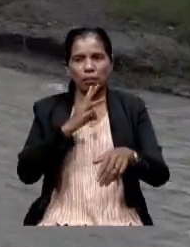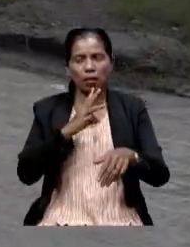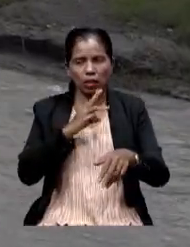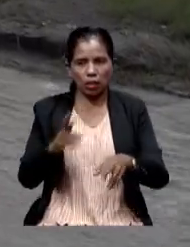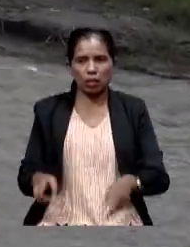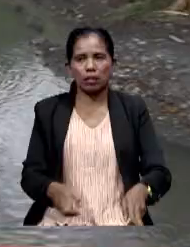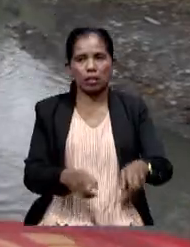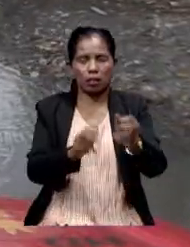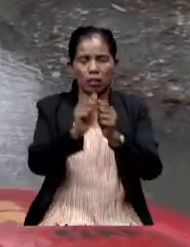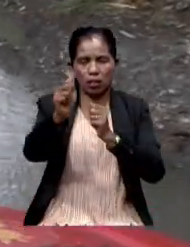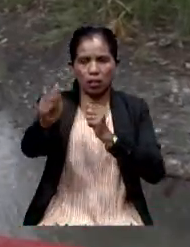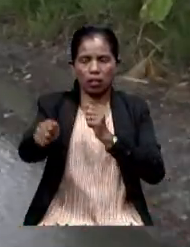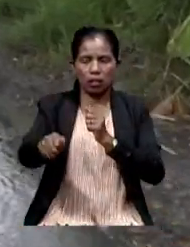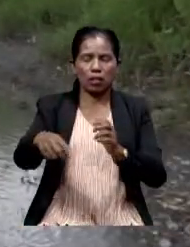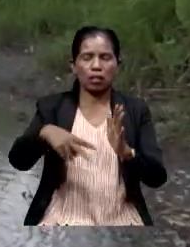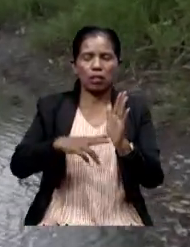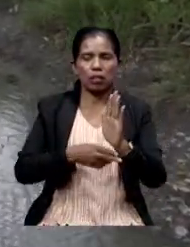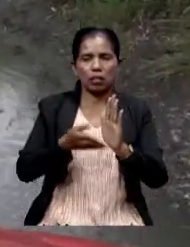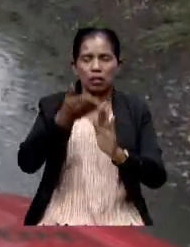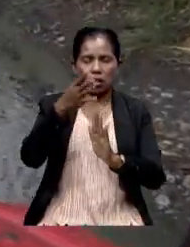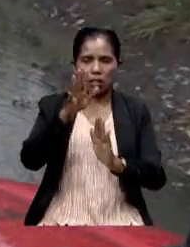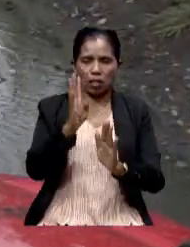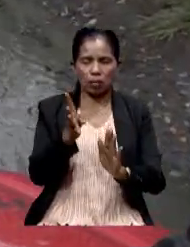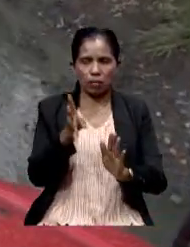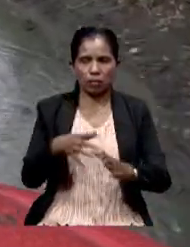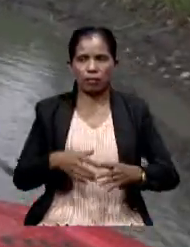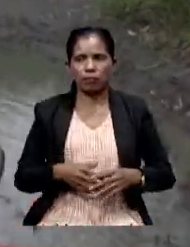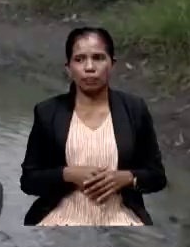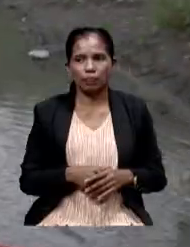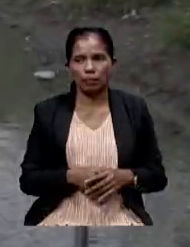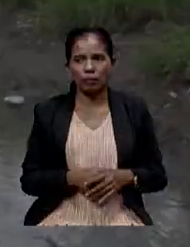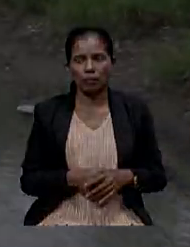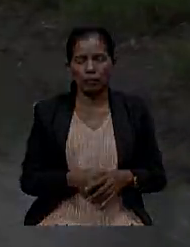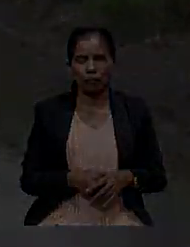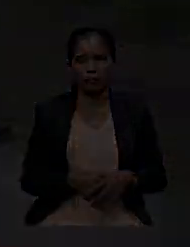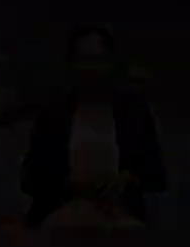estrada nianaru quase centímetro limanulum. Agustin da Costa, Tito Silva, Ziemen.